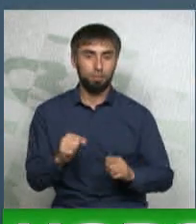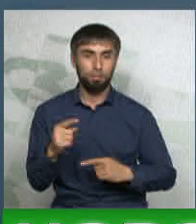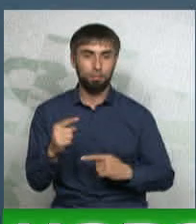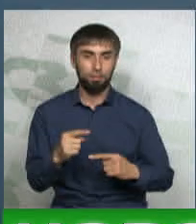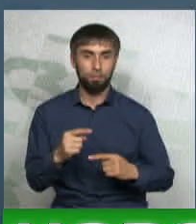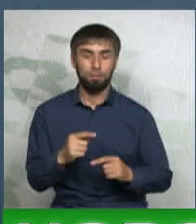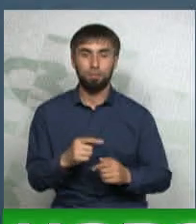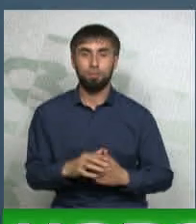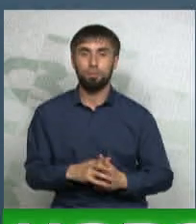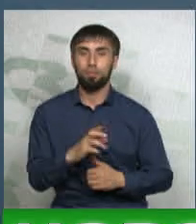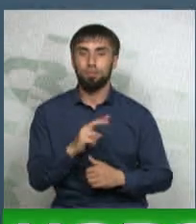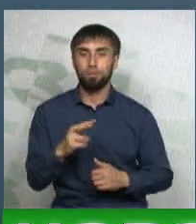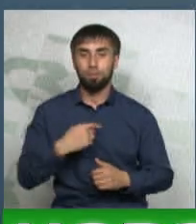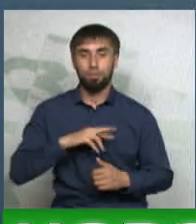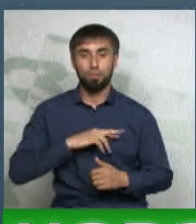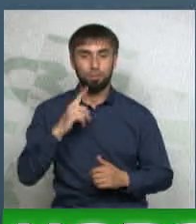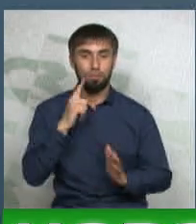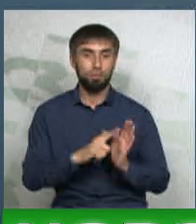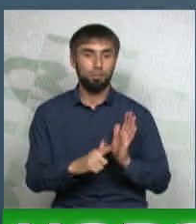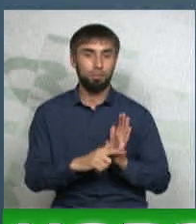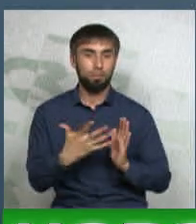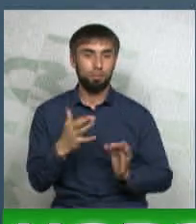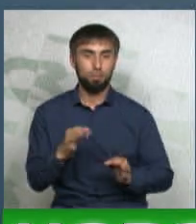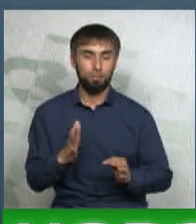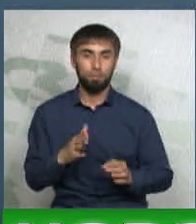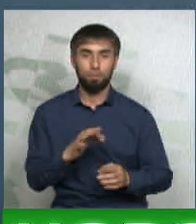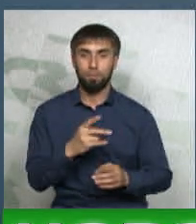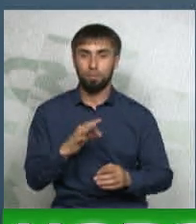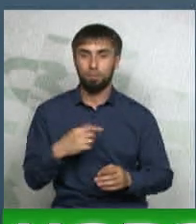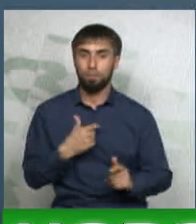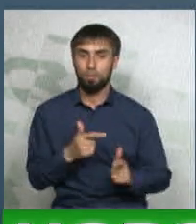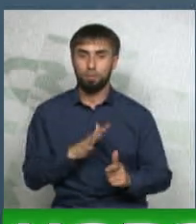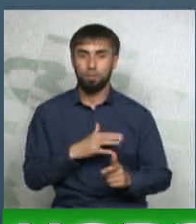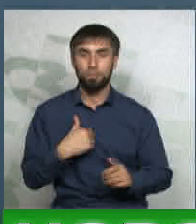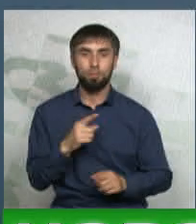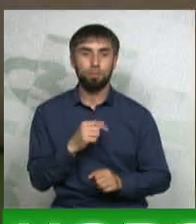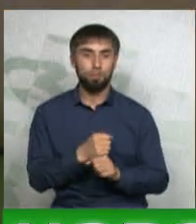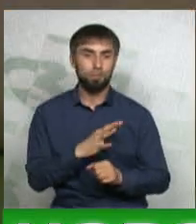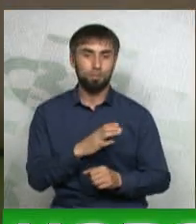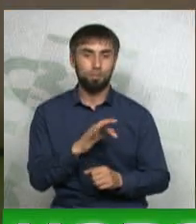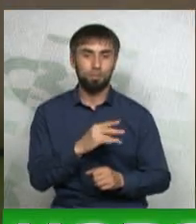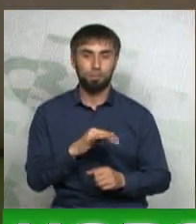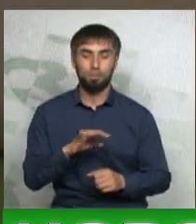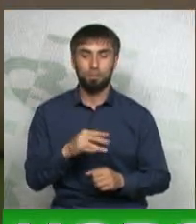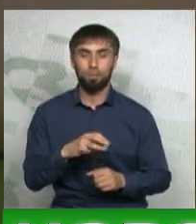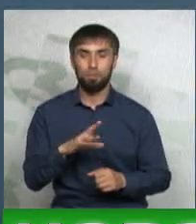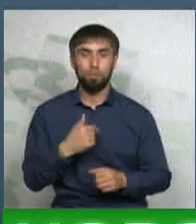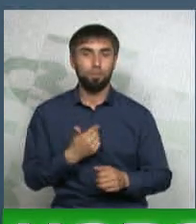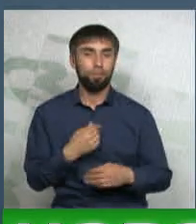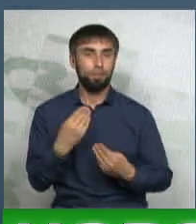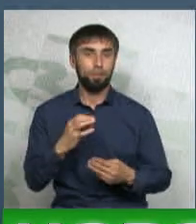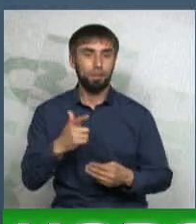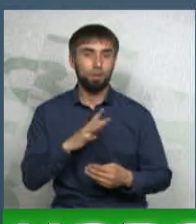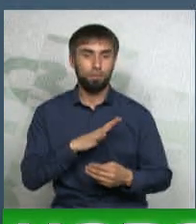Баллов? Ну, 75 нормально будет, я думаю. Я так особо не готовилась. Максимум, что я делала, это сочинение и лексика. Хочу сдать ЕГЭ,